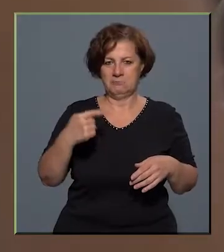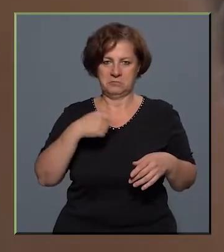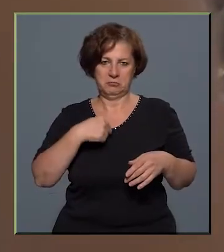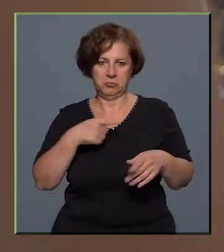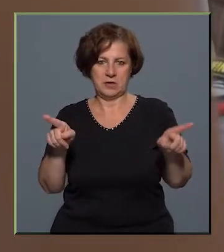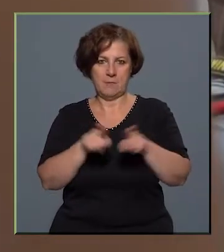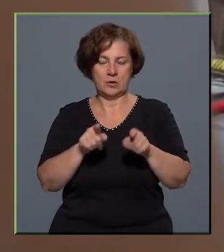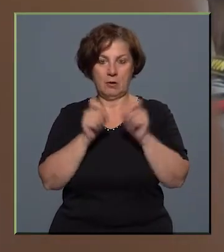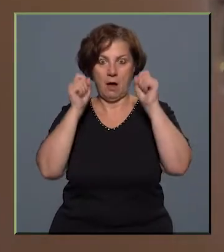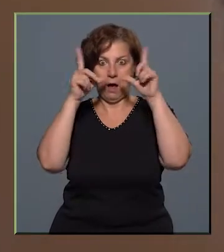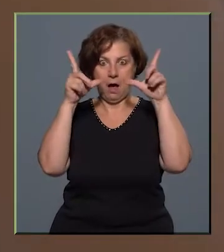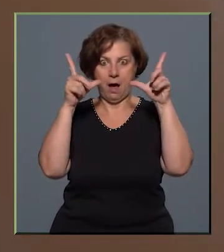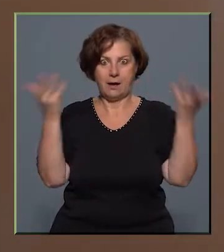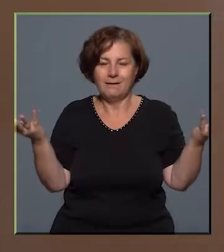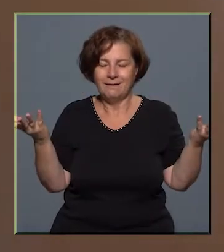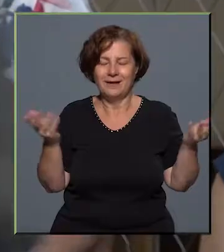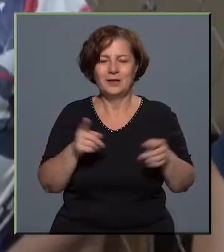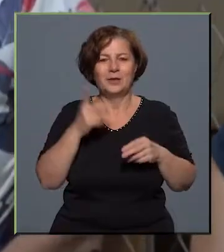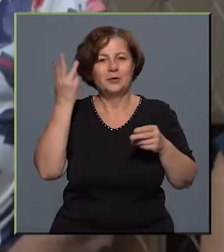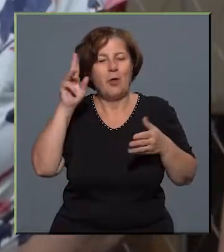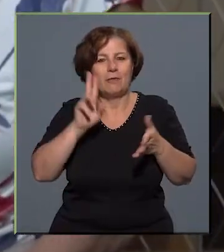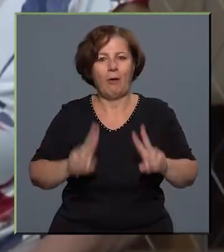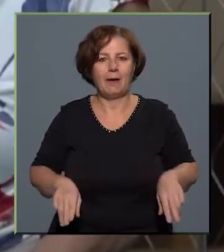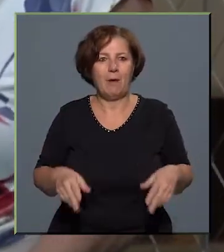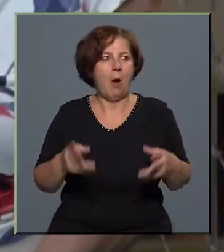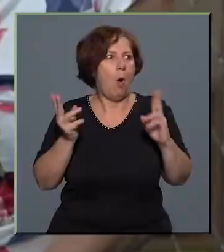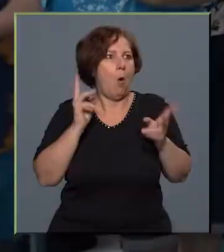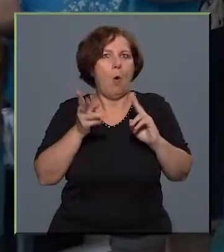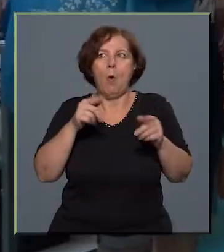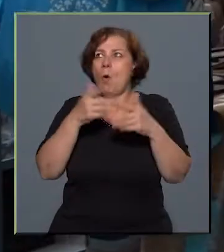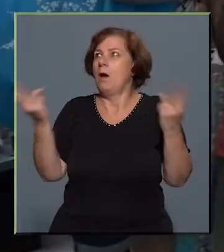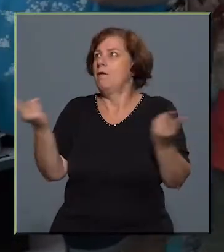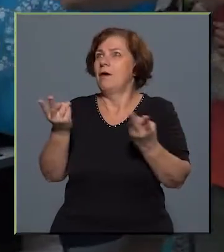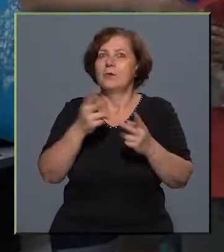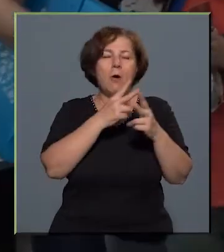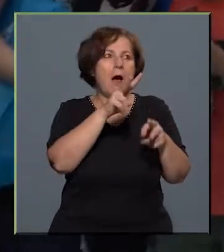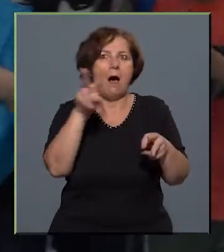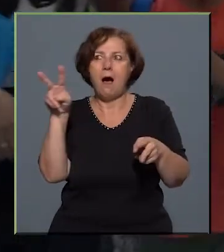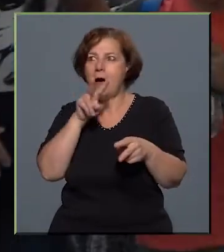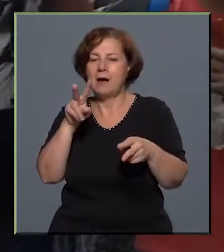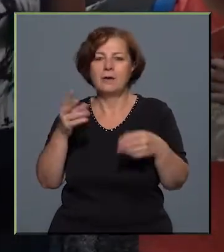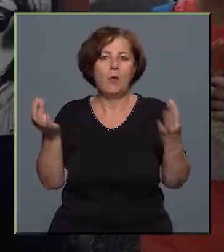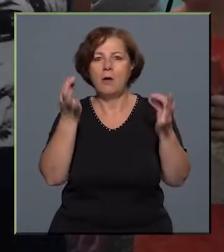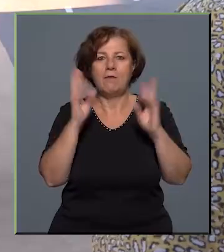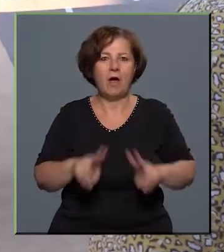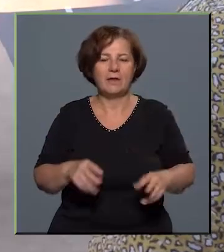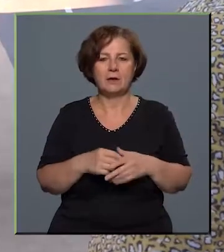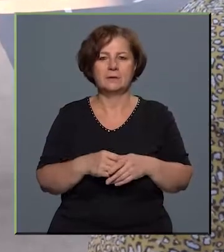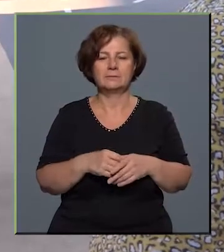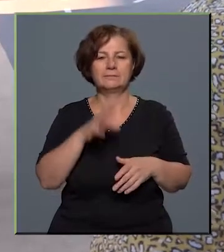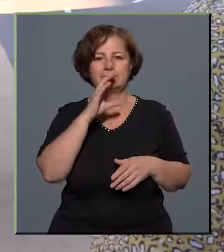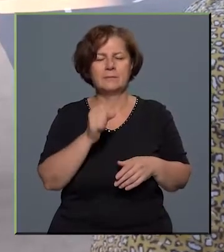hasonlóan elkerekedett a szemük. Szóval tulajdonképpen hova csöppentek, néztek körbe-körbe, hova csöppentek? Hát